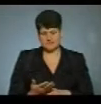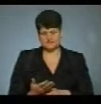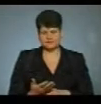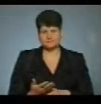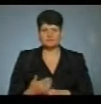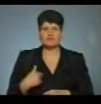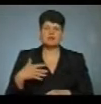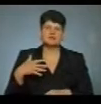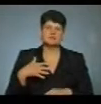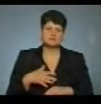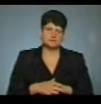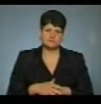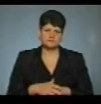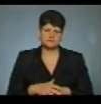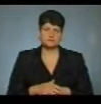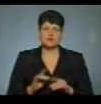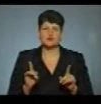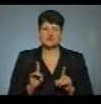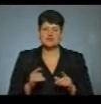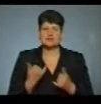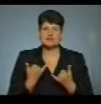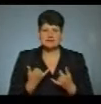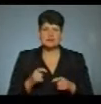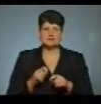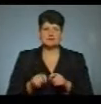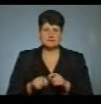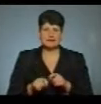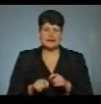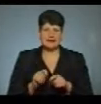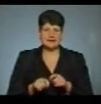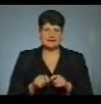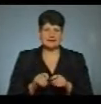щоб ми розуміли, що зараз тести, які в нас є, так,